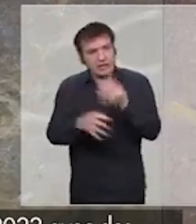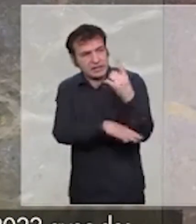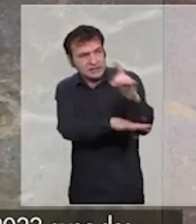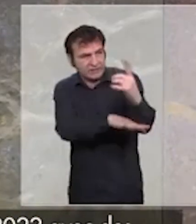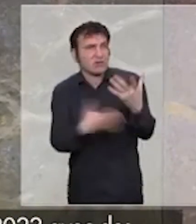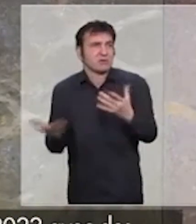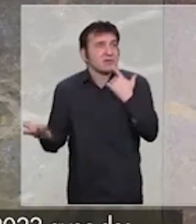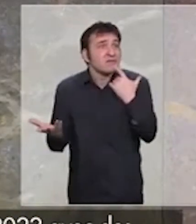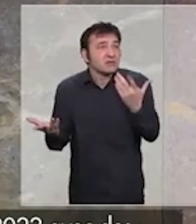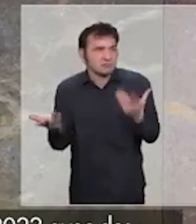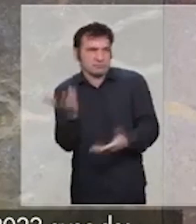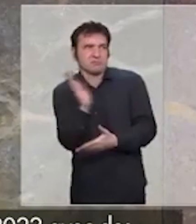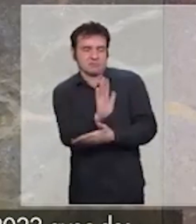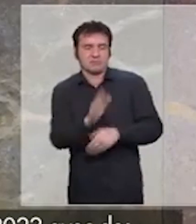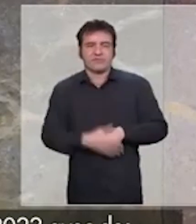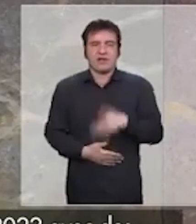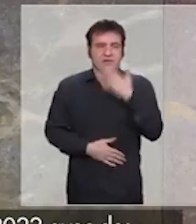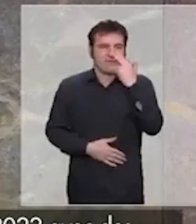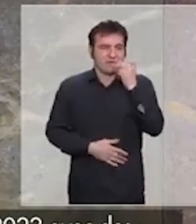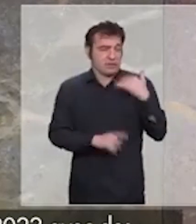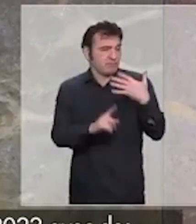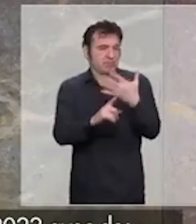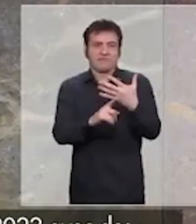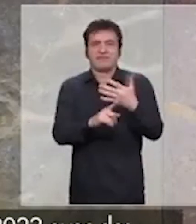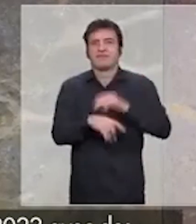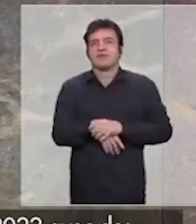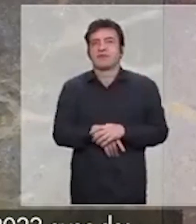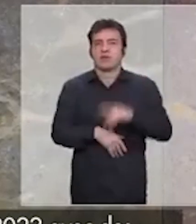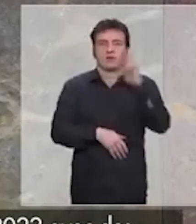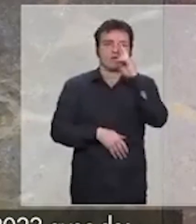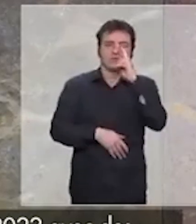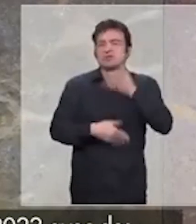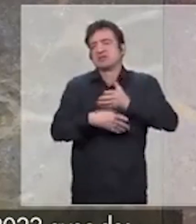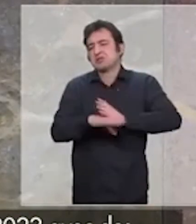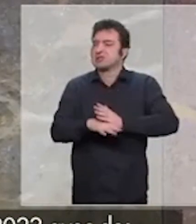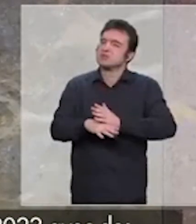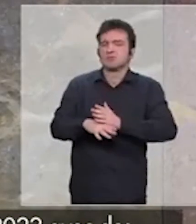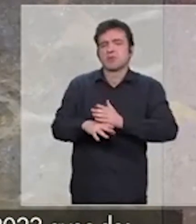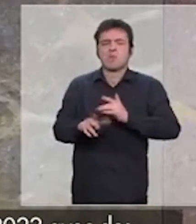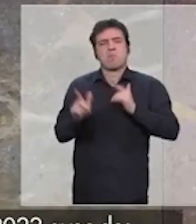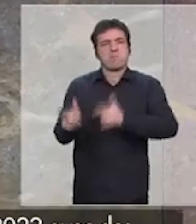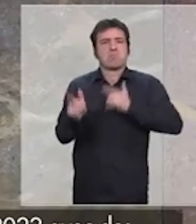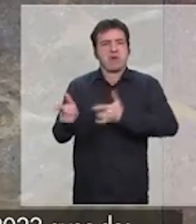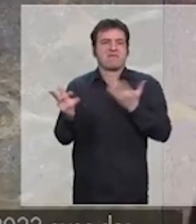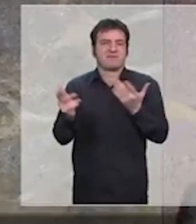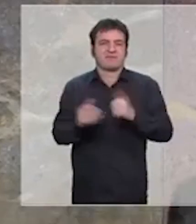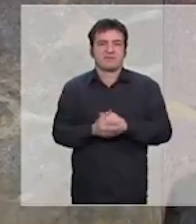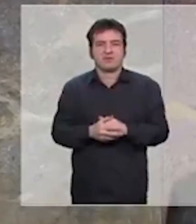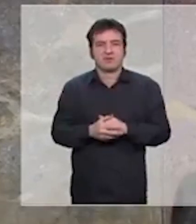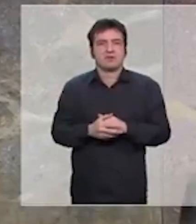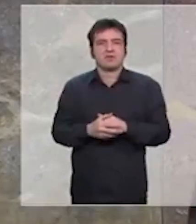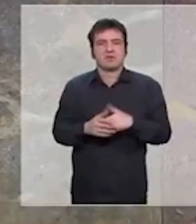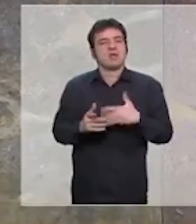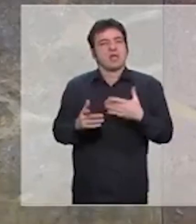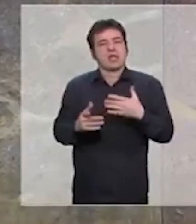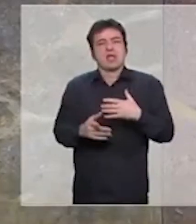dire. Depuis février, la Russie a fait le choix de la guerre. Elle a fait le choix de